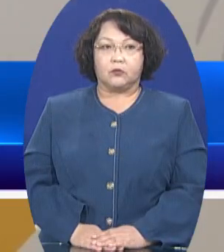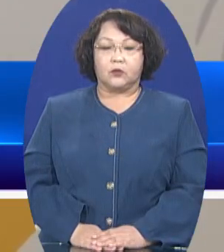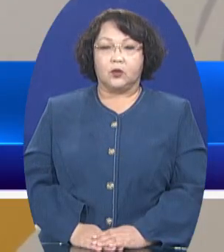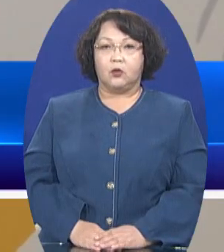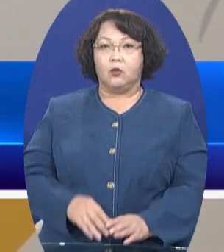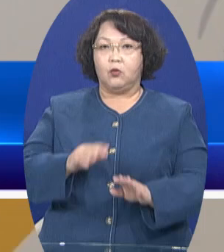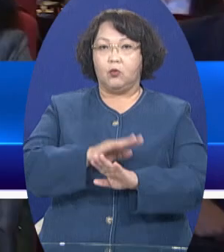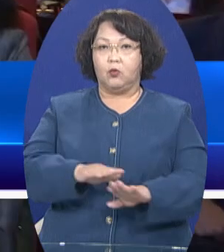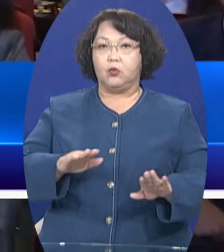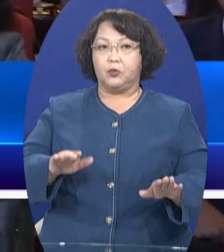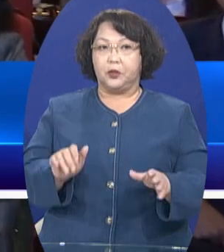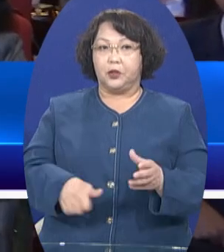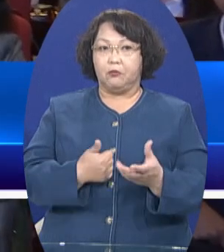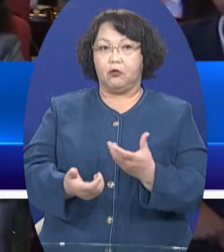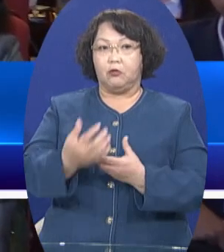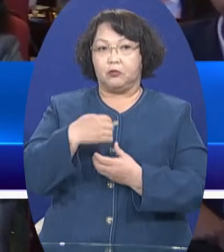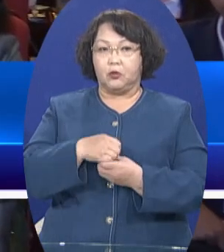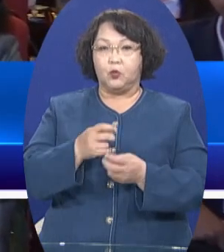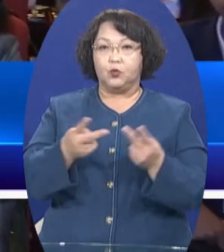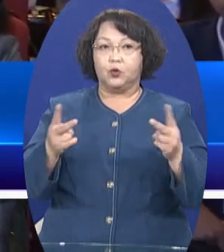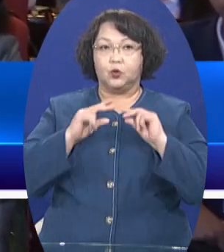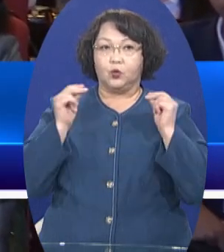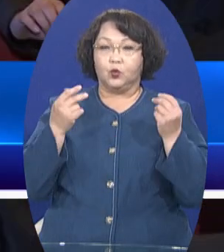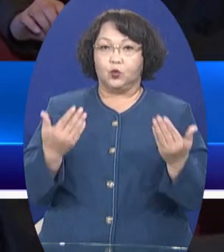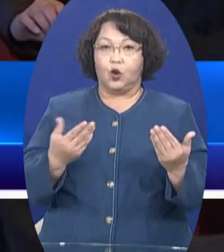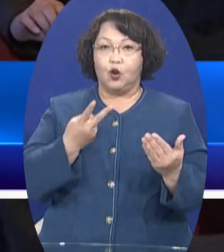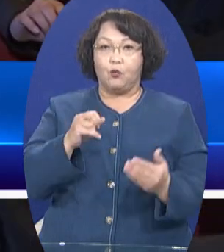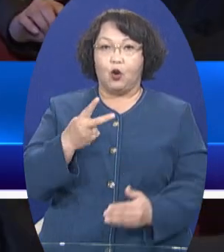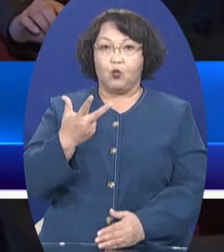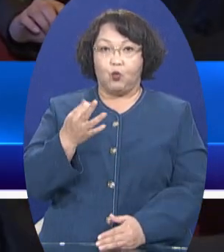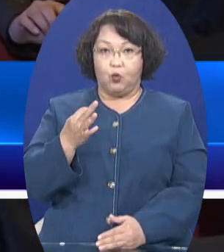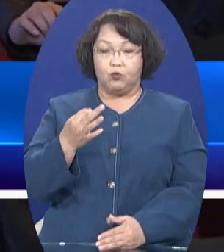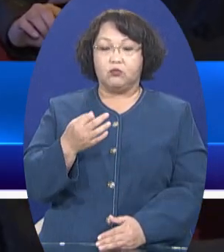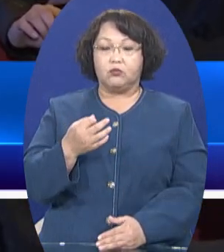Хүүхдийн оролцооны үндэсний чуулган 2023 төрийн ордонд боллоо.